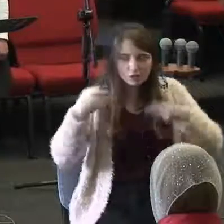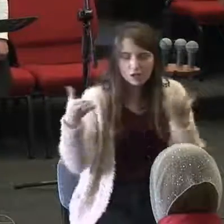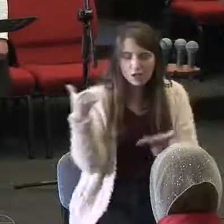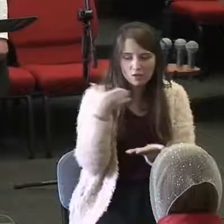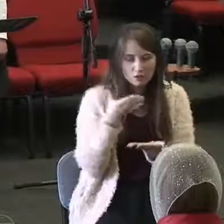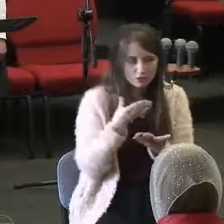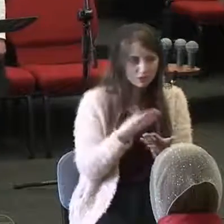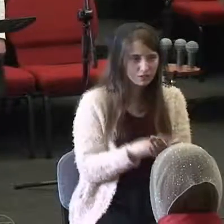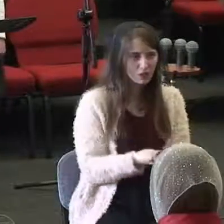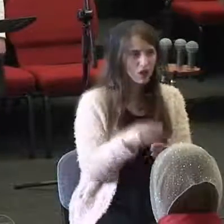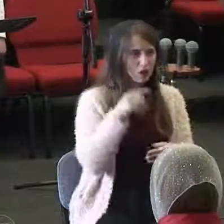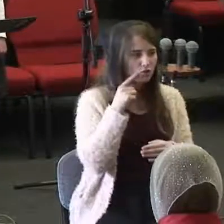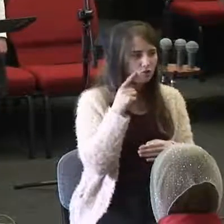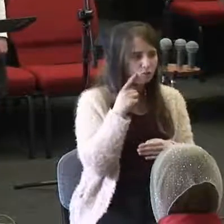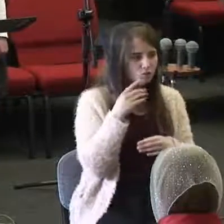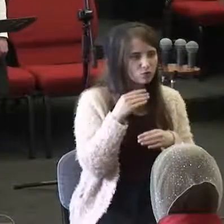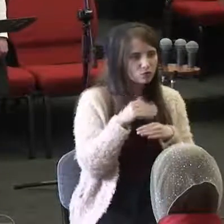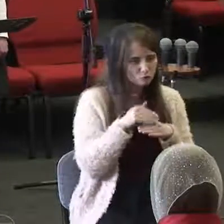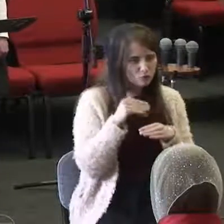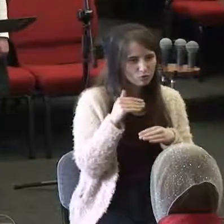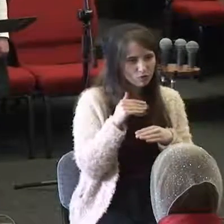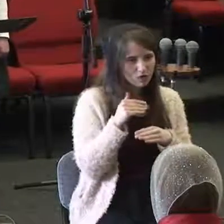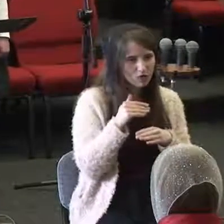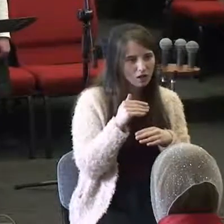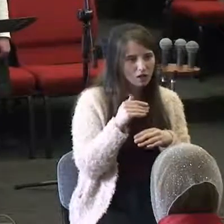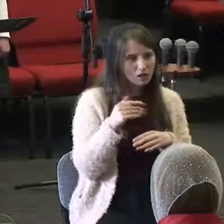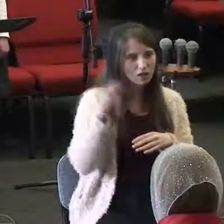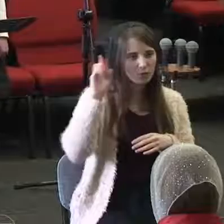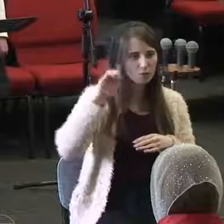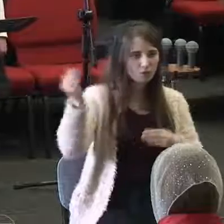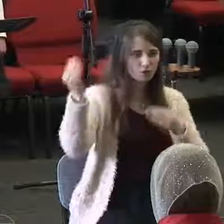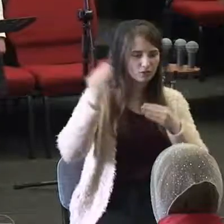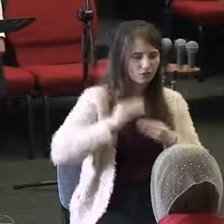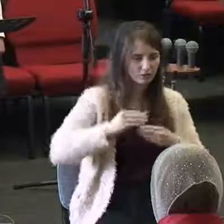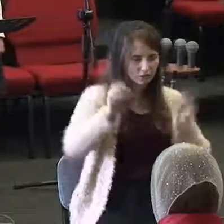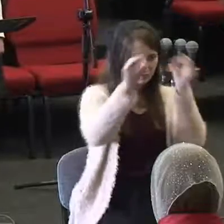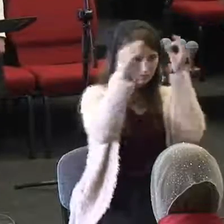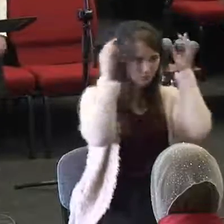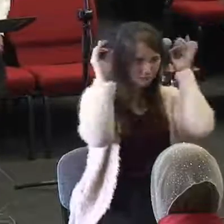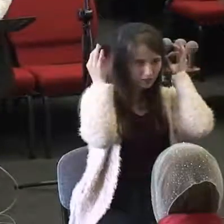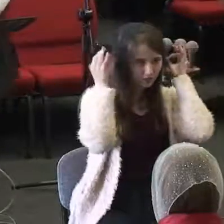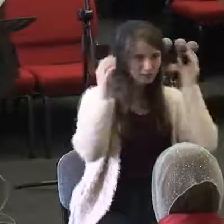вірним аж до смерті, Він дасть тобі вінець життя. Амінь.